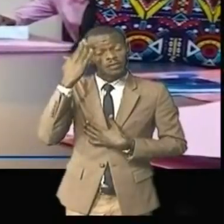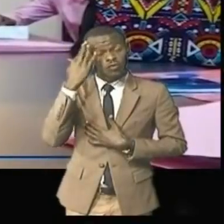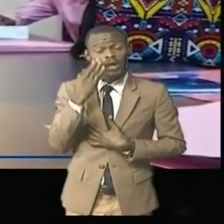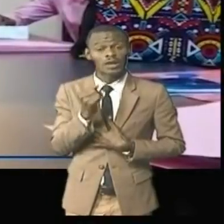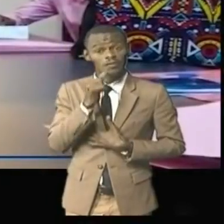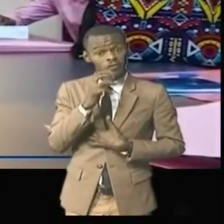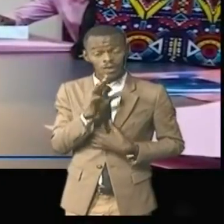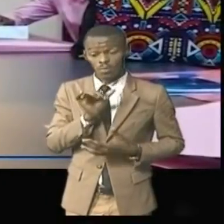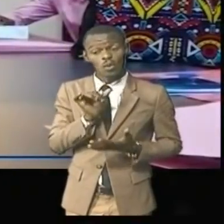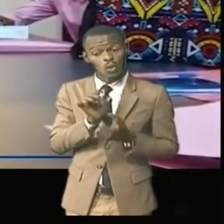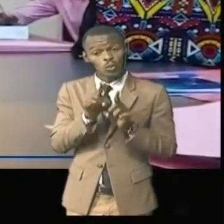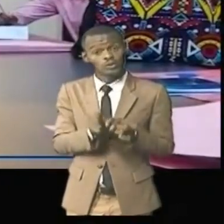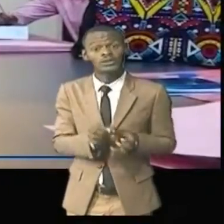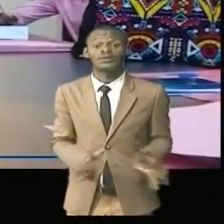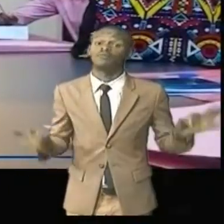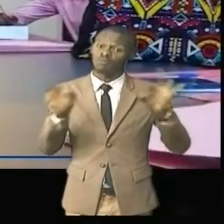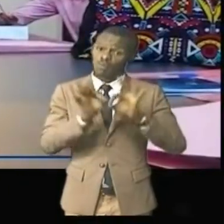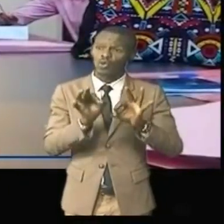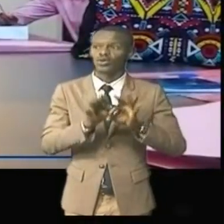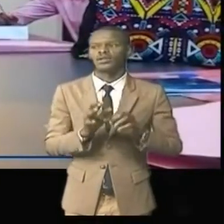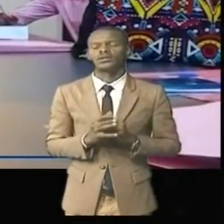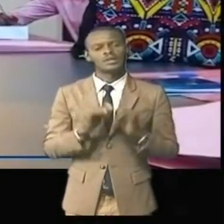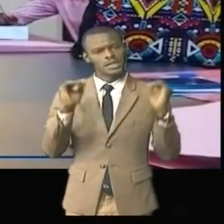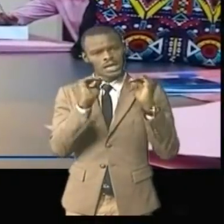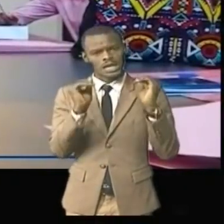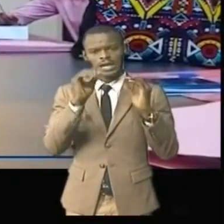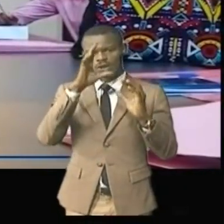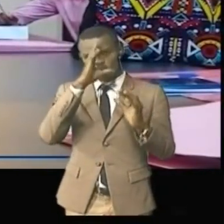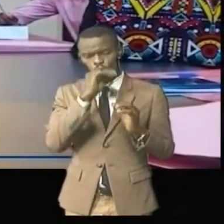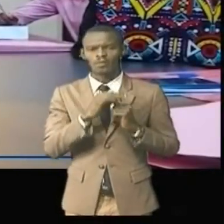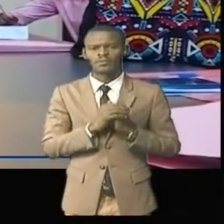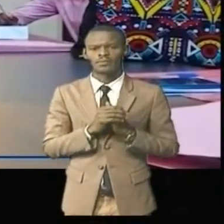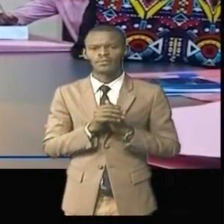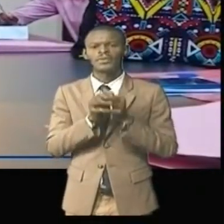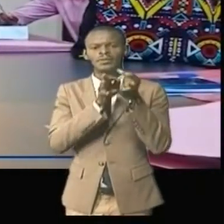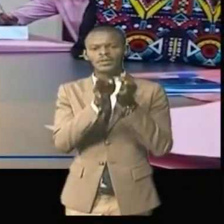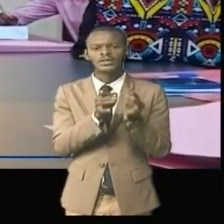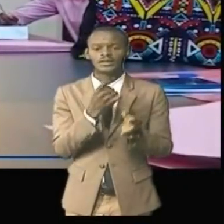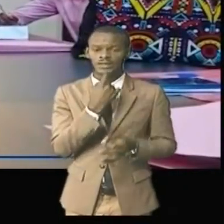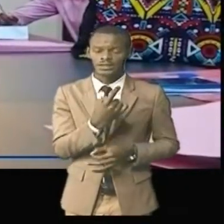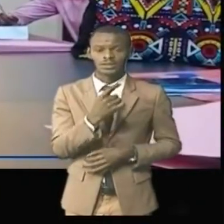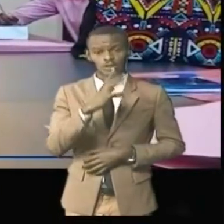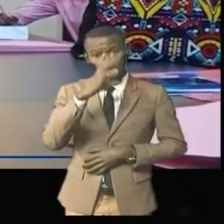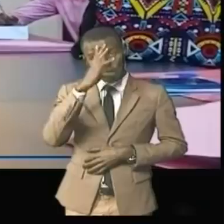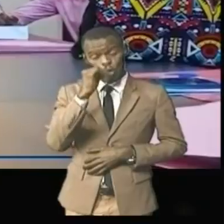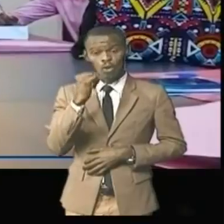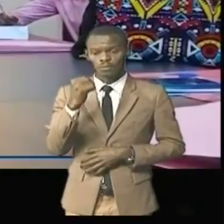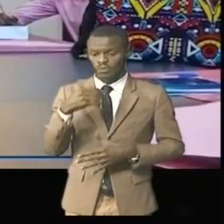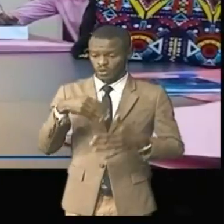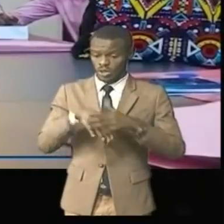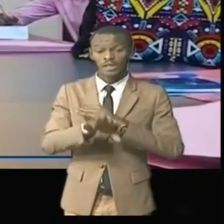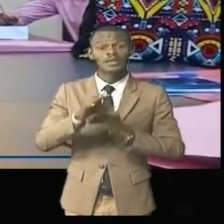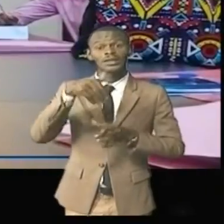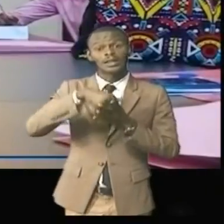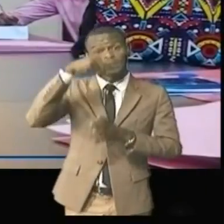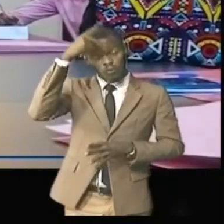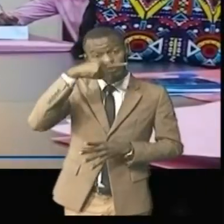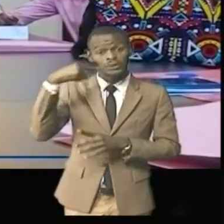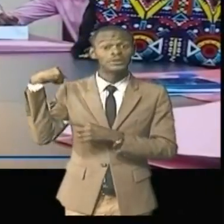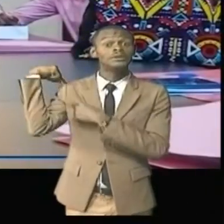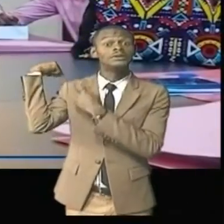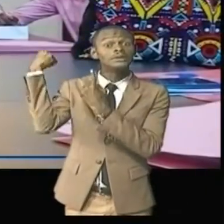démocratie. Mais pour les hommes, non. Les hommes sont entrés en politique depuis leur nom. Ils ont eu des biens, ils ont acquis des compétences.